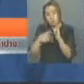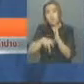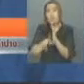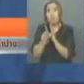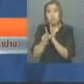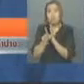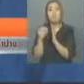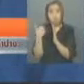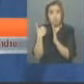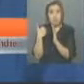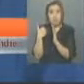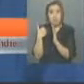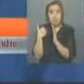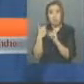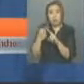แลเดือนเมษา